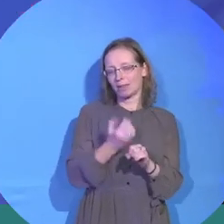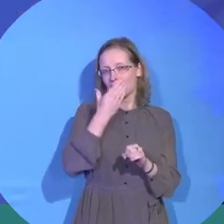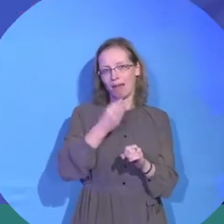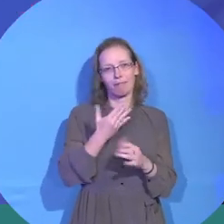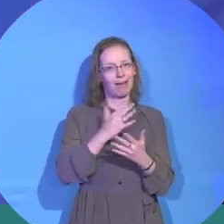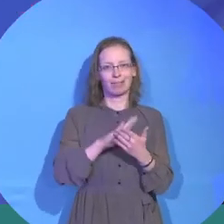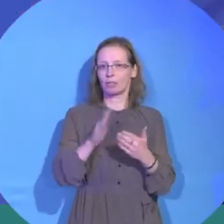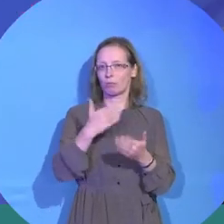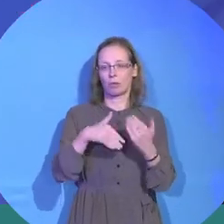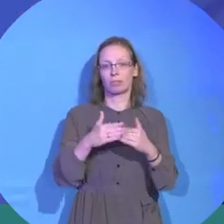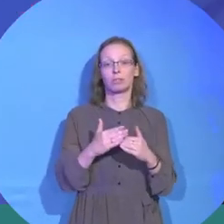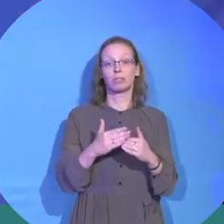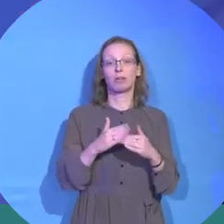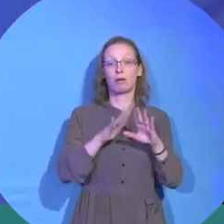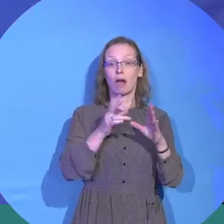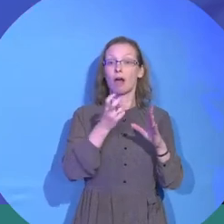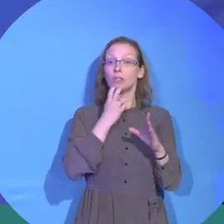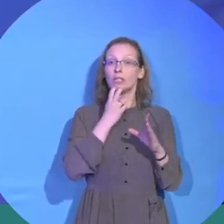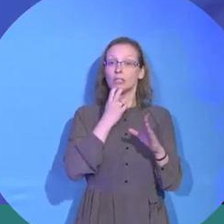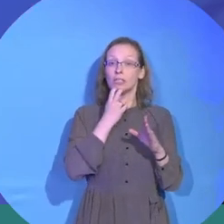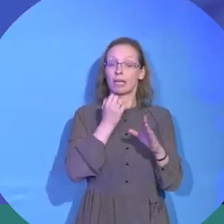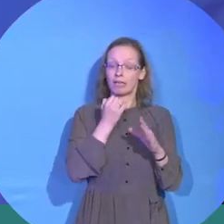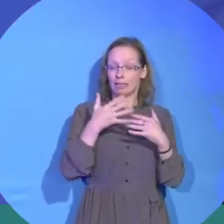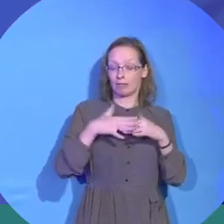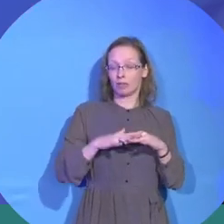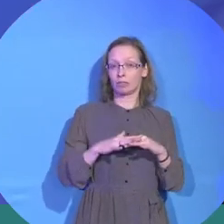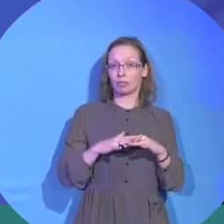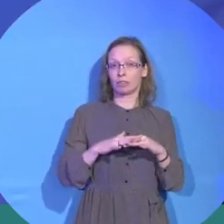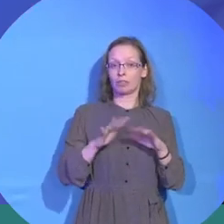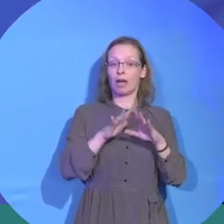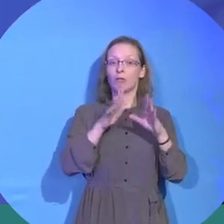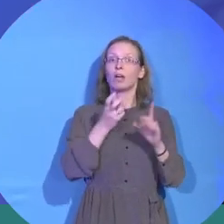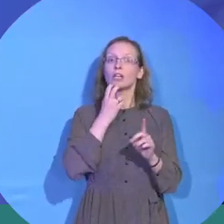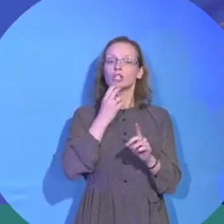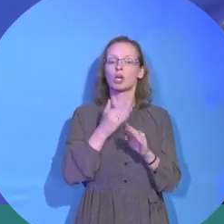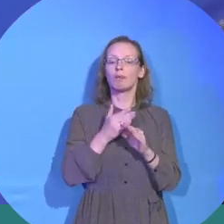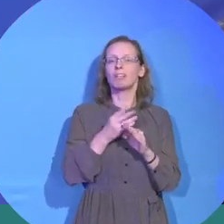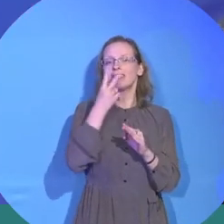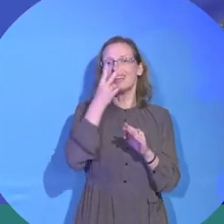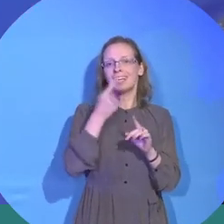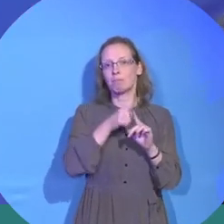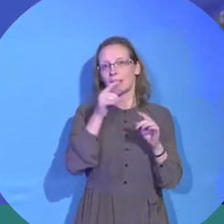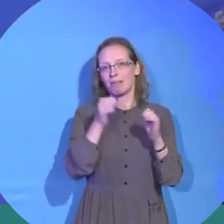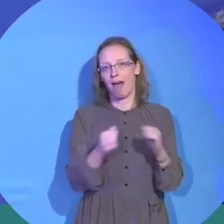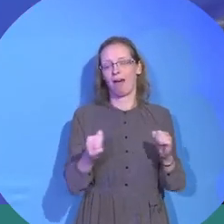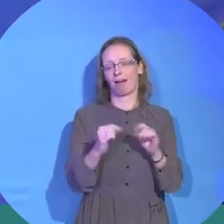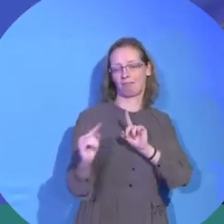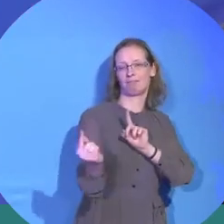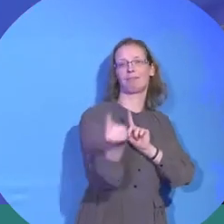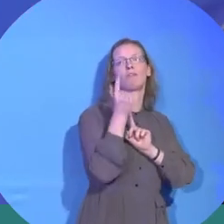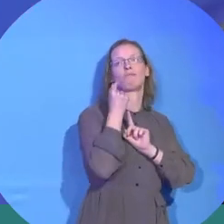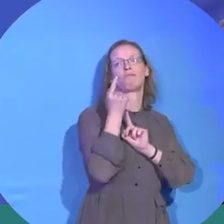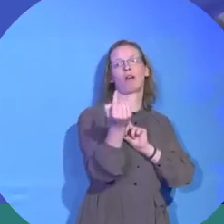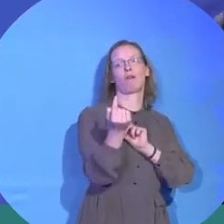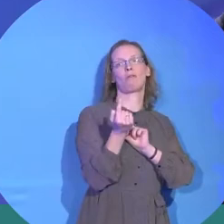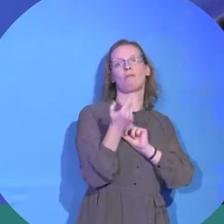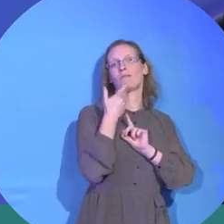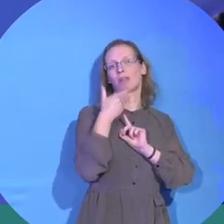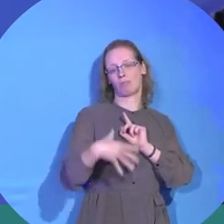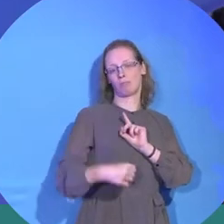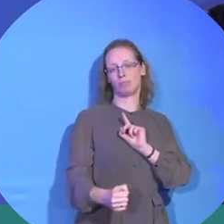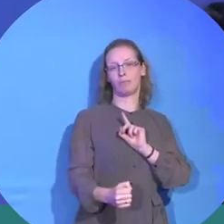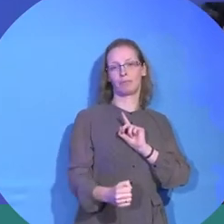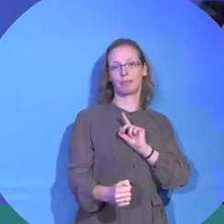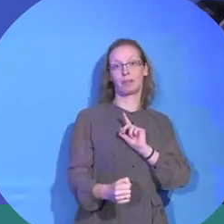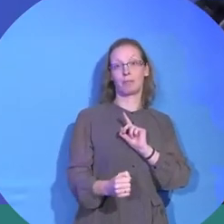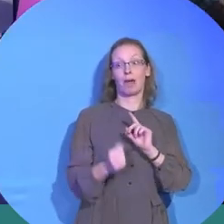erg ingewikkeld. Ze krijgen trouwens maar iets van 2 keer per jaar gemiddeld een huisarts hiermee te maken. Dus deskundigheid opbouwen is dan ook tricky. En een gesprek van 10 minuten, hè, bij een